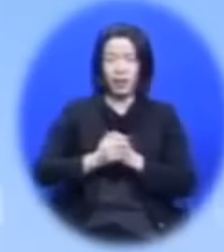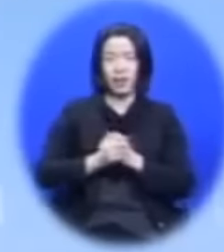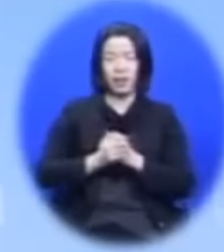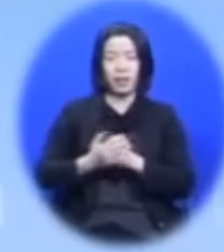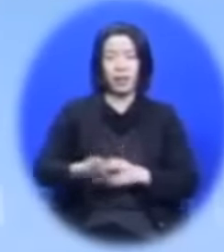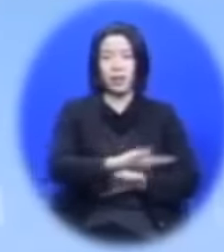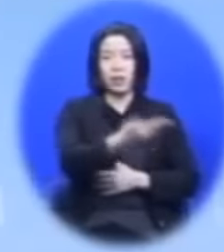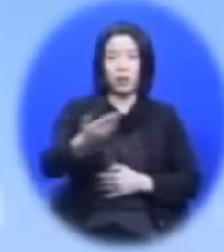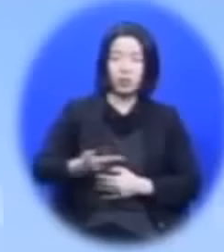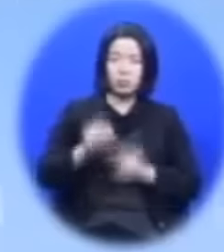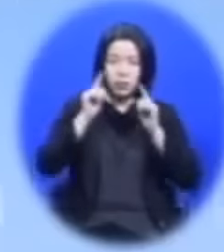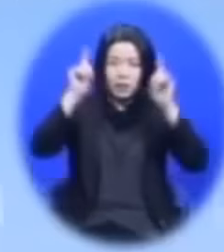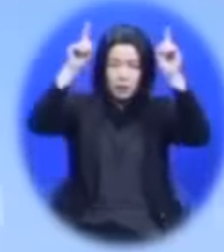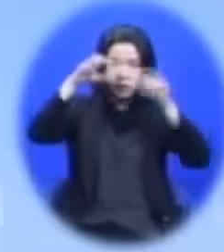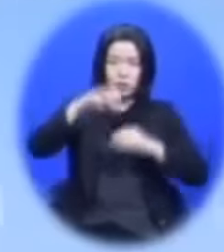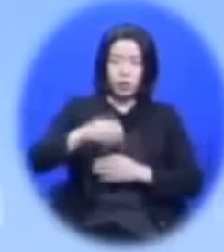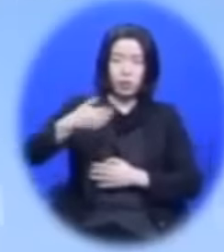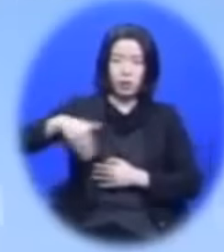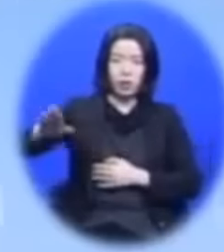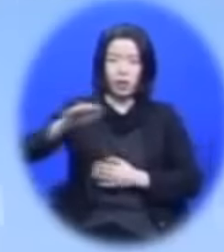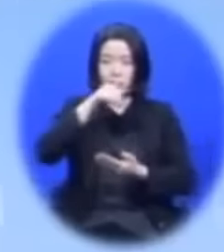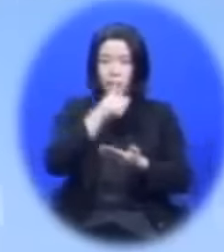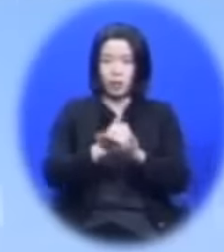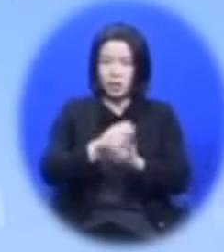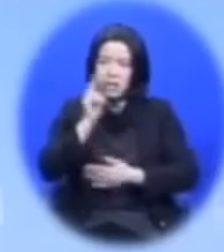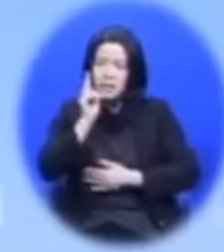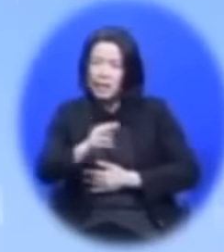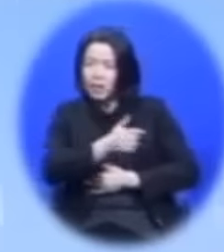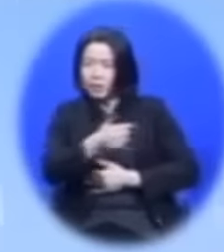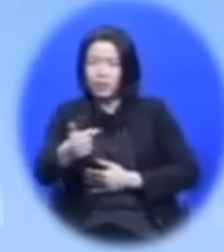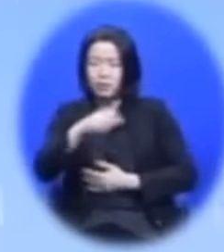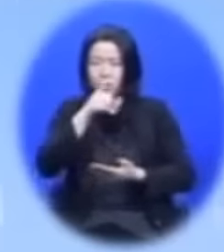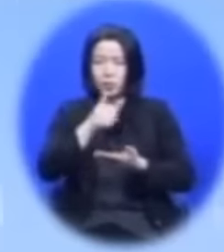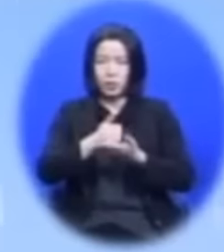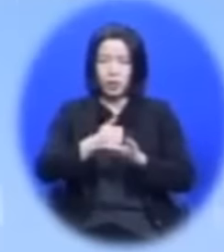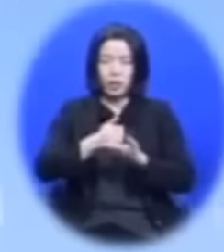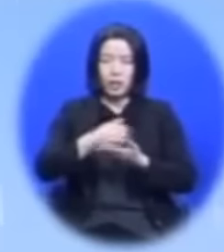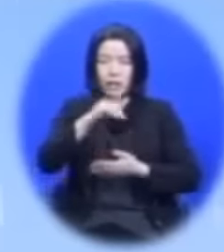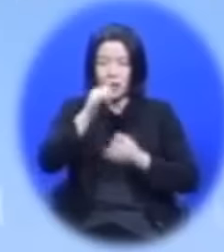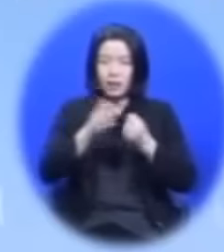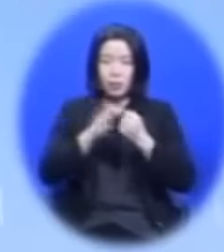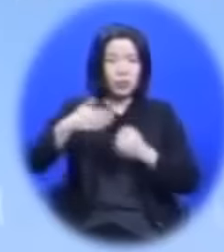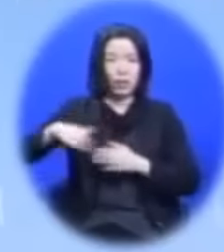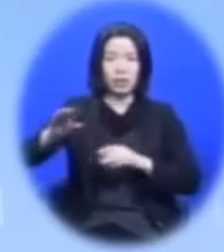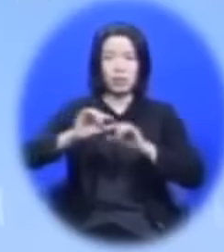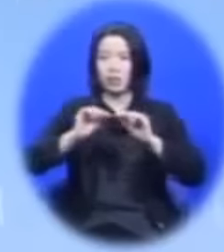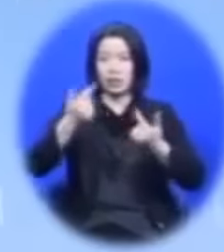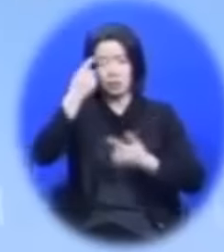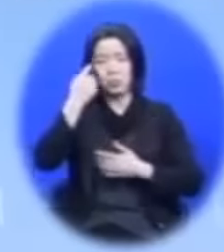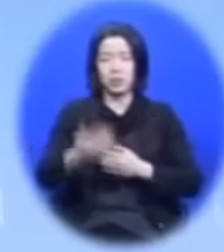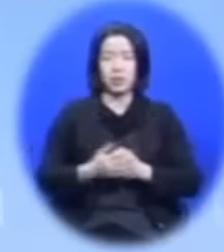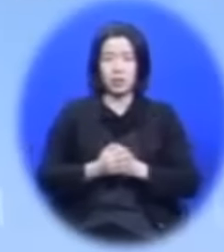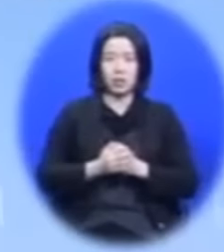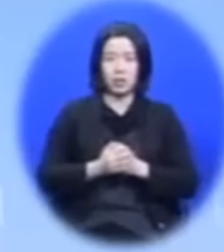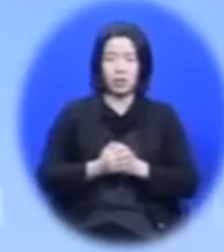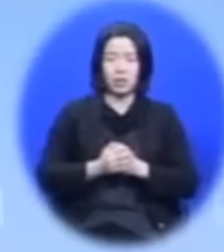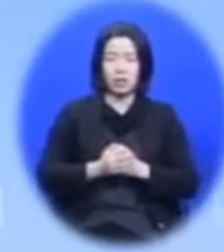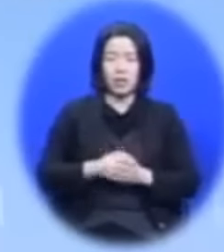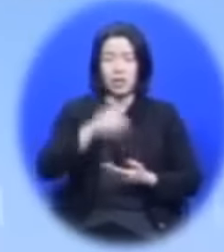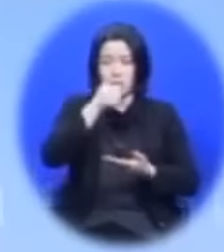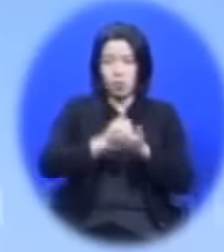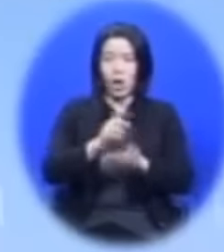여러분, 지옥 갈 죄는 무슨 심각한 죄를 지어야 가는 건 줄 아십니까? 죄 하나만